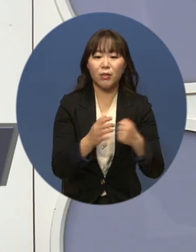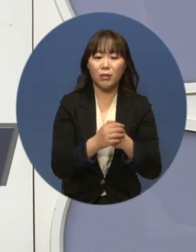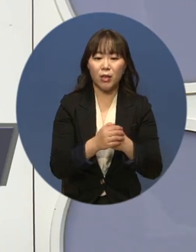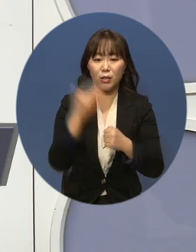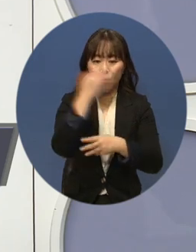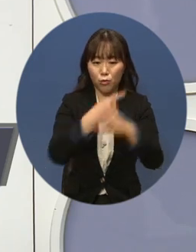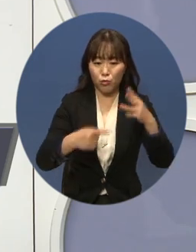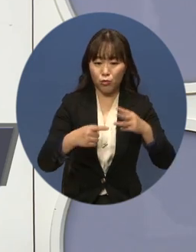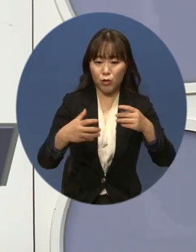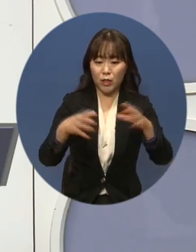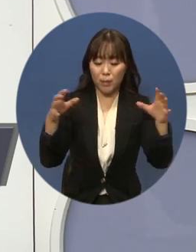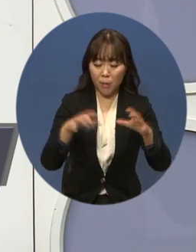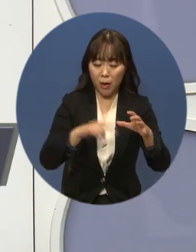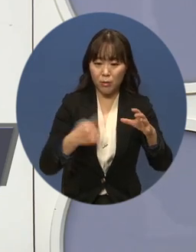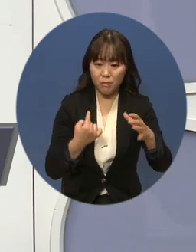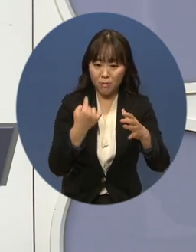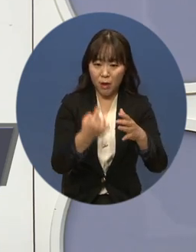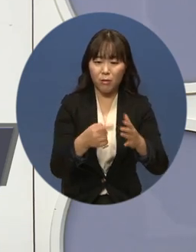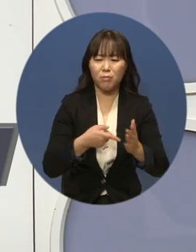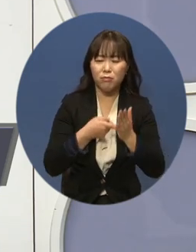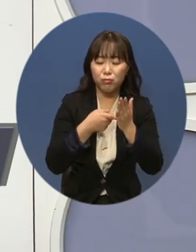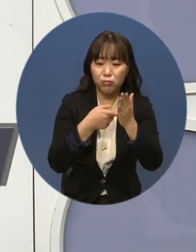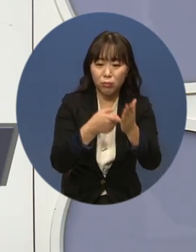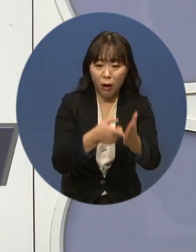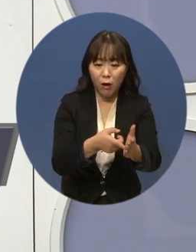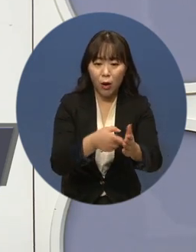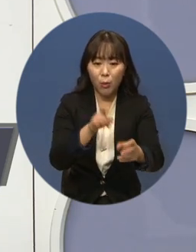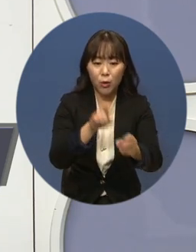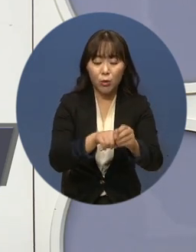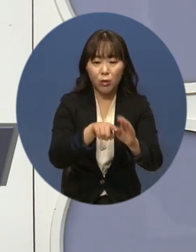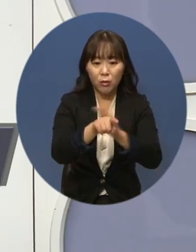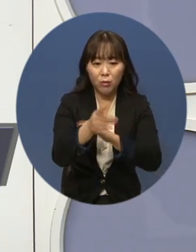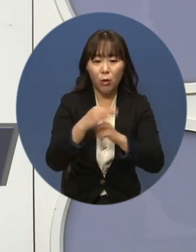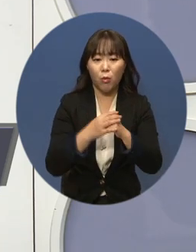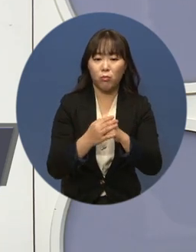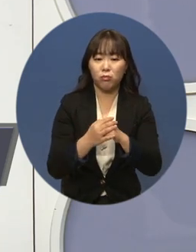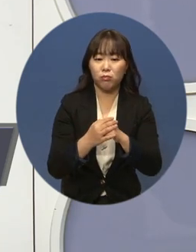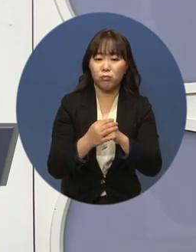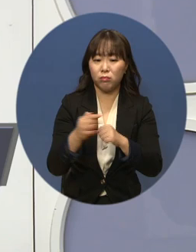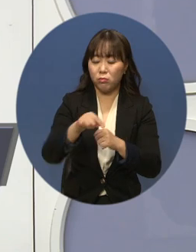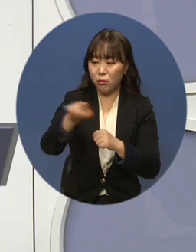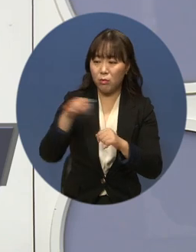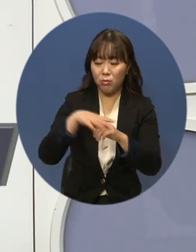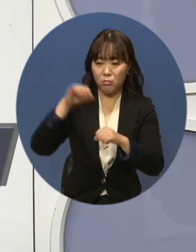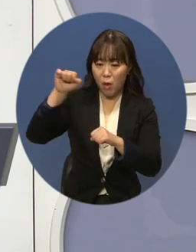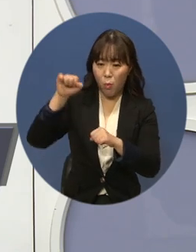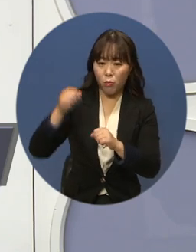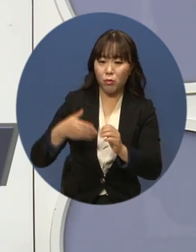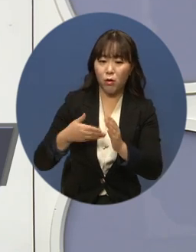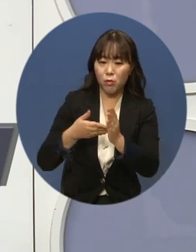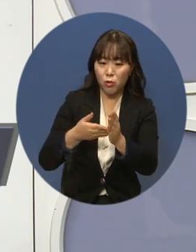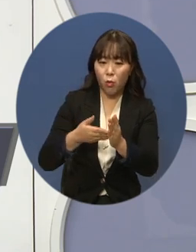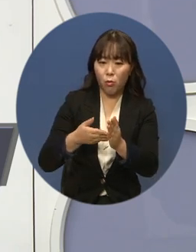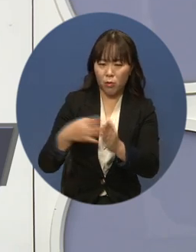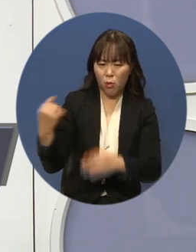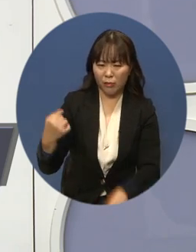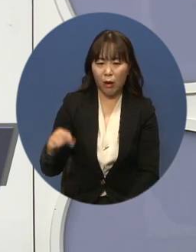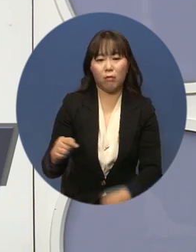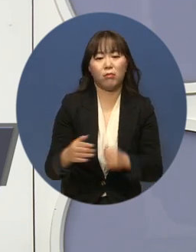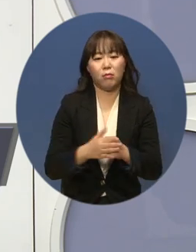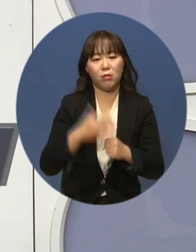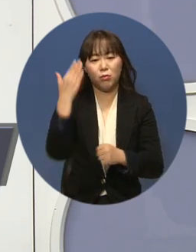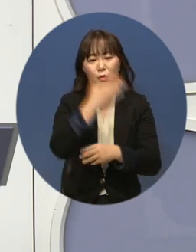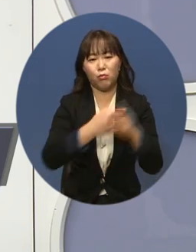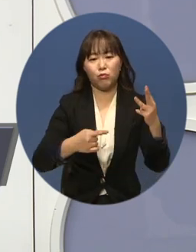집회에서 제가 그 지원하러 갔다가 외부에서 이제 그 데모를 지원하러 왔다고 해서